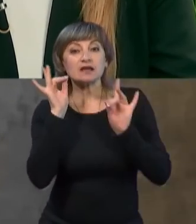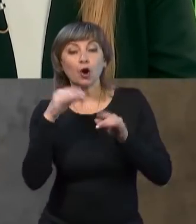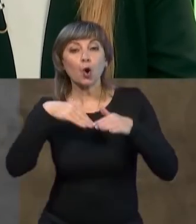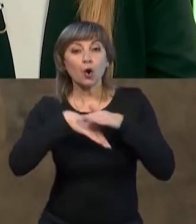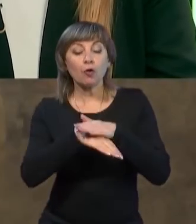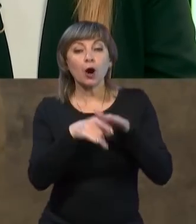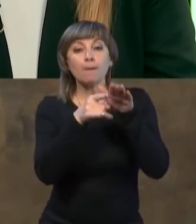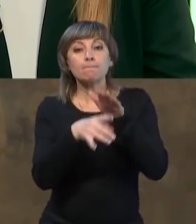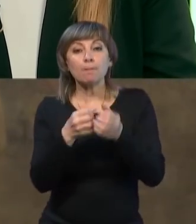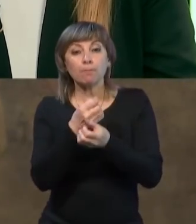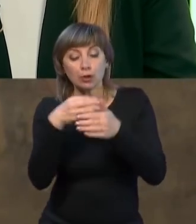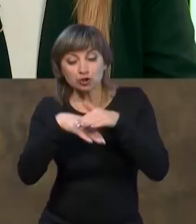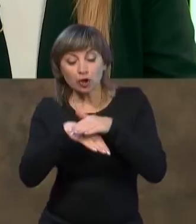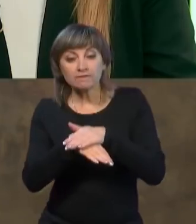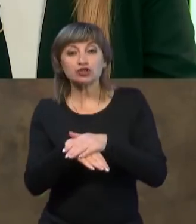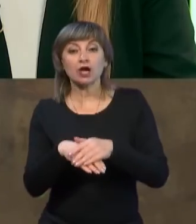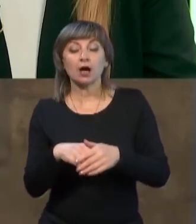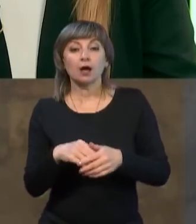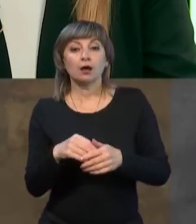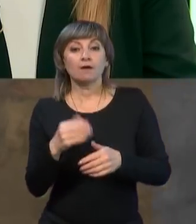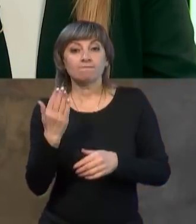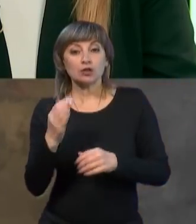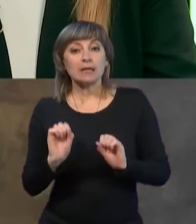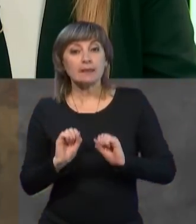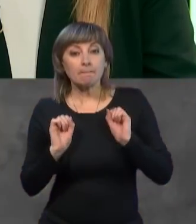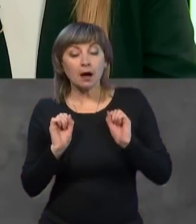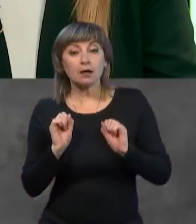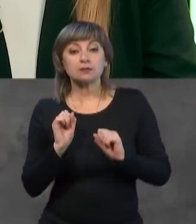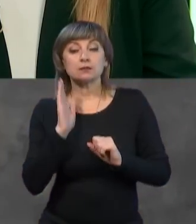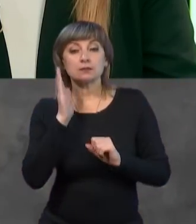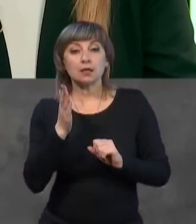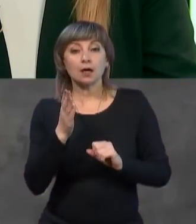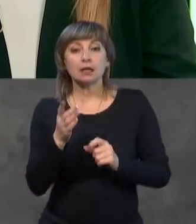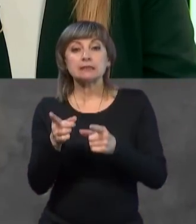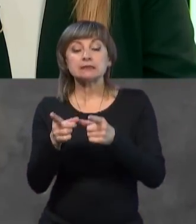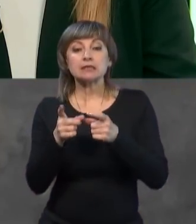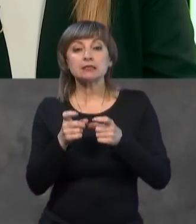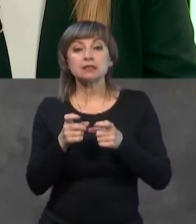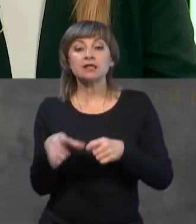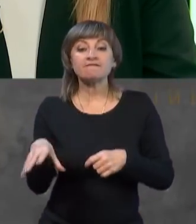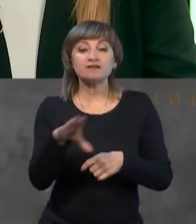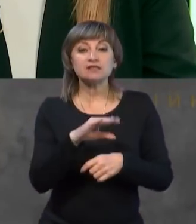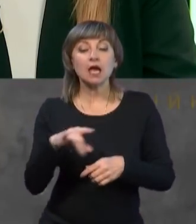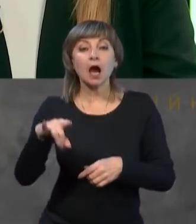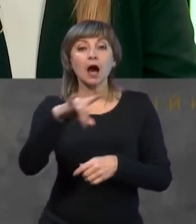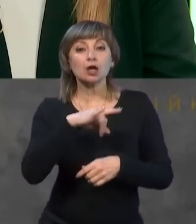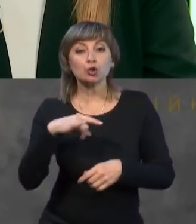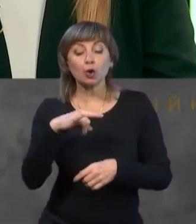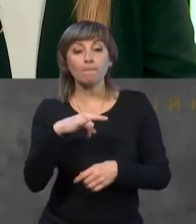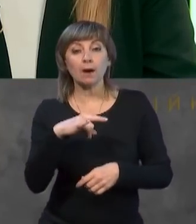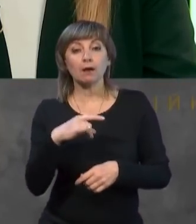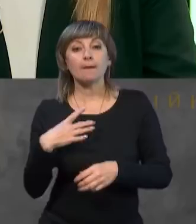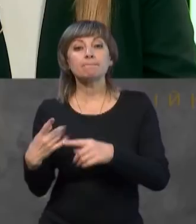ховатися в бомбосховищах. І за те, вони, до речі, будуть намагатися задіяти всі аеродроми